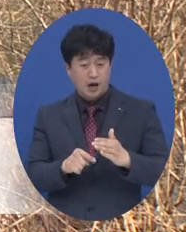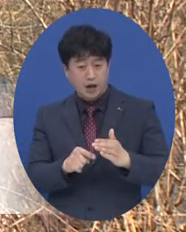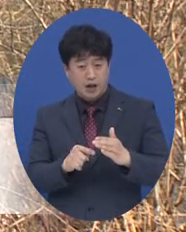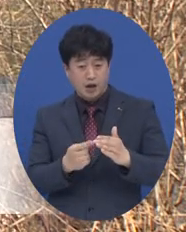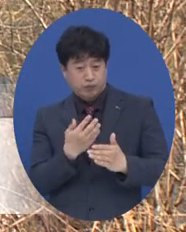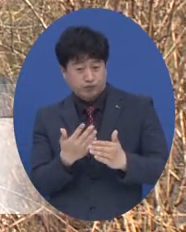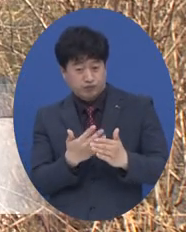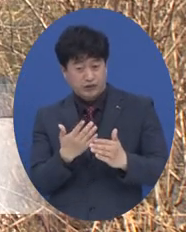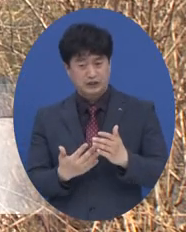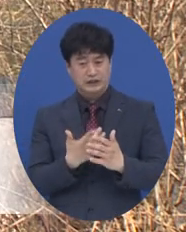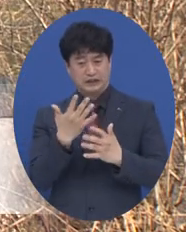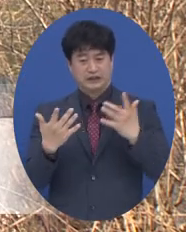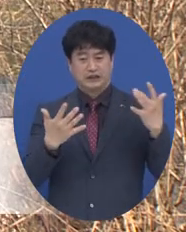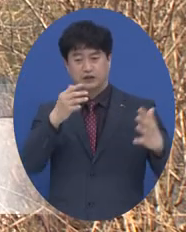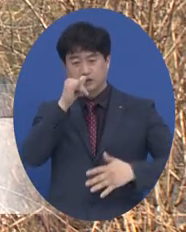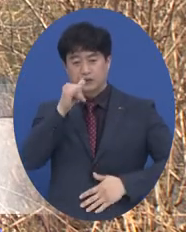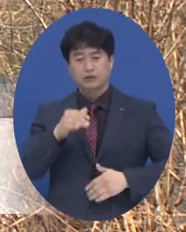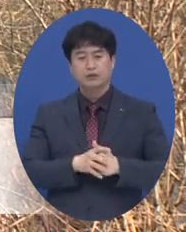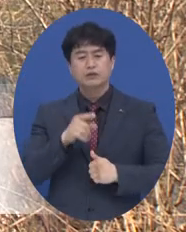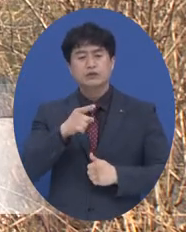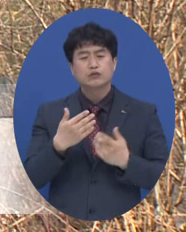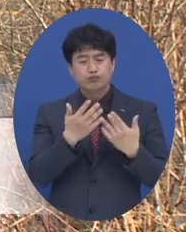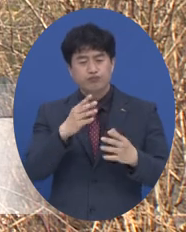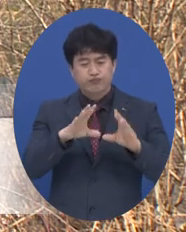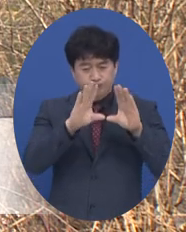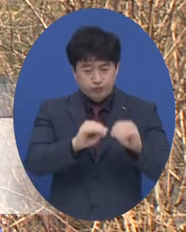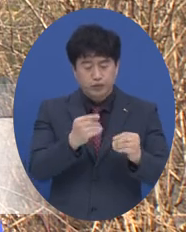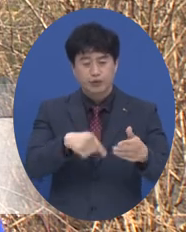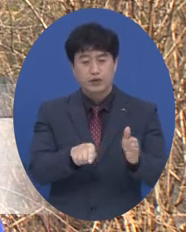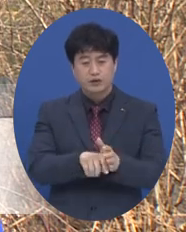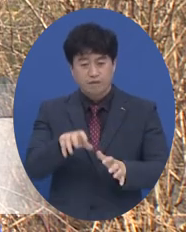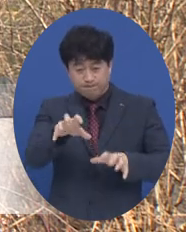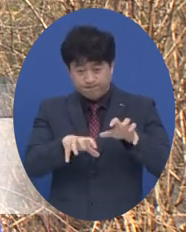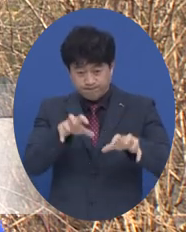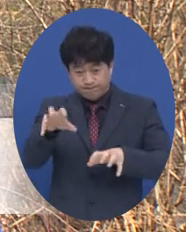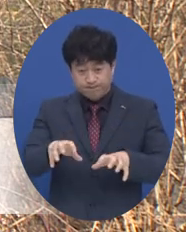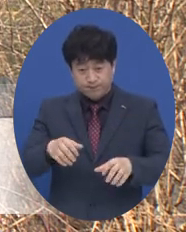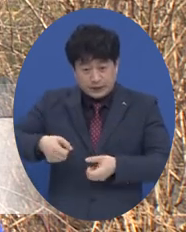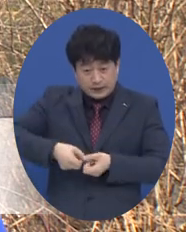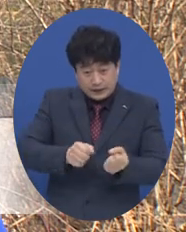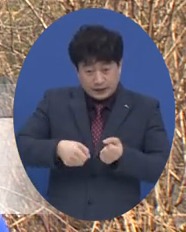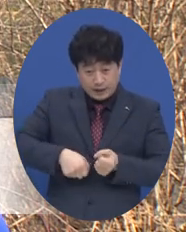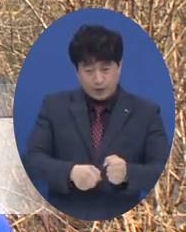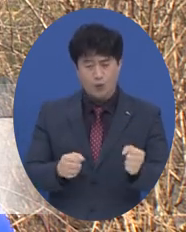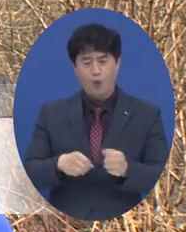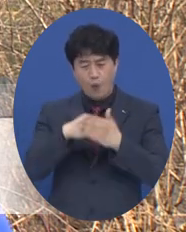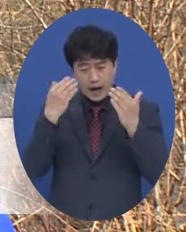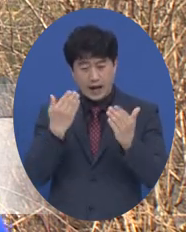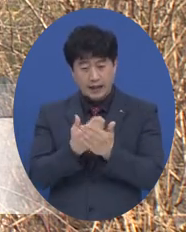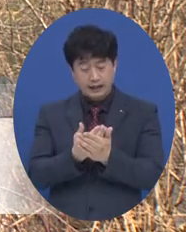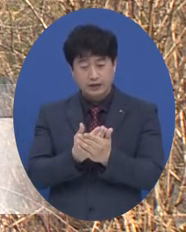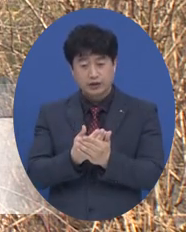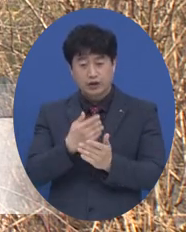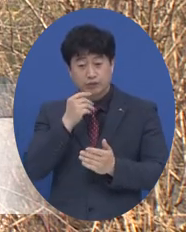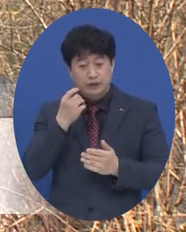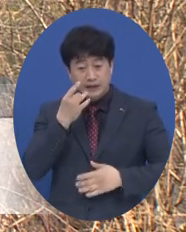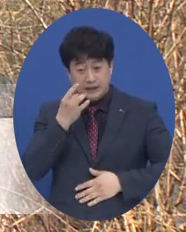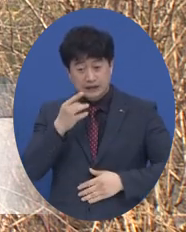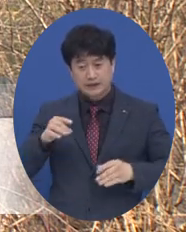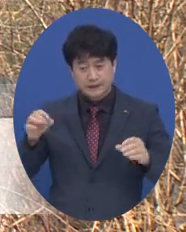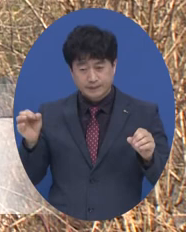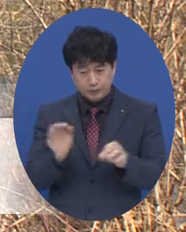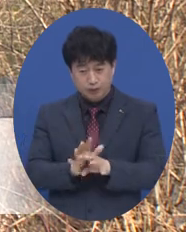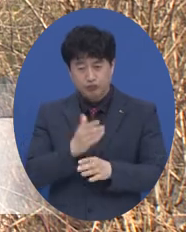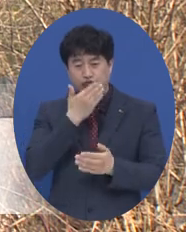불들이 다시 살아나는 경우가 있어요 그 불을 잡기 위해서 갈 코리나 삽으로 완전히 불씨를 없어 주는게 가장 중요하고